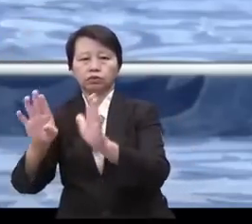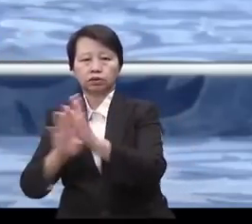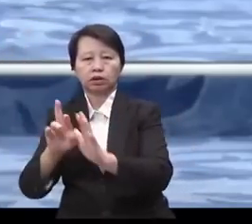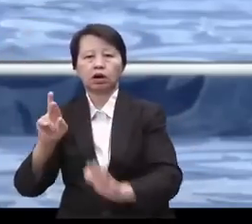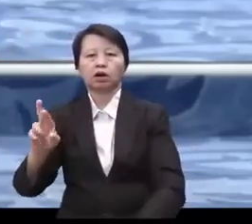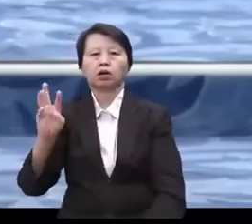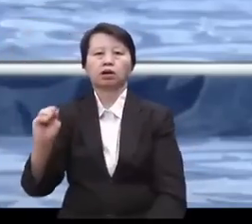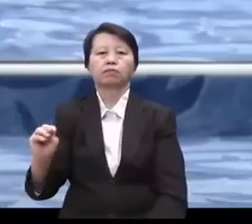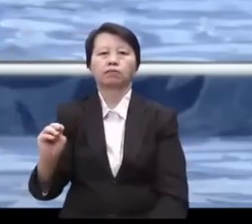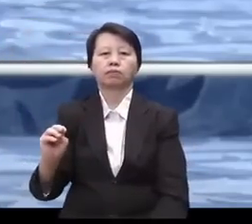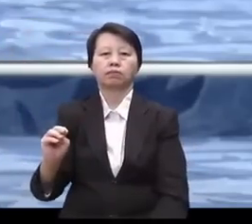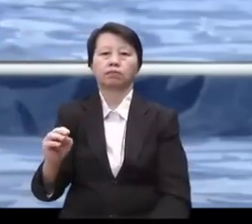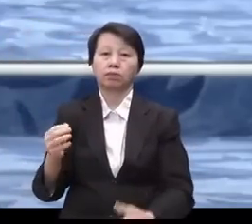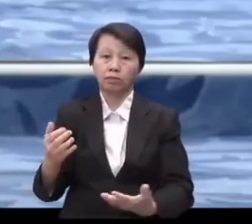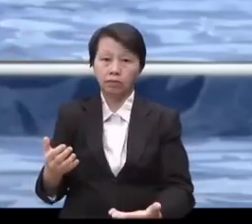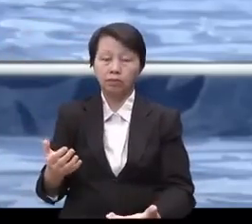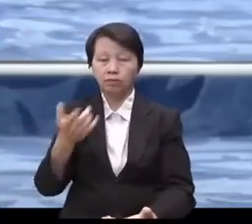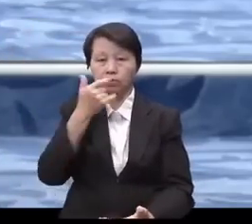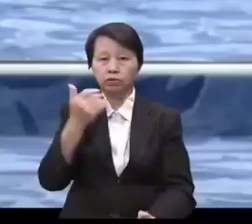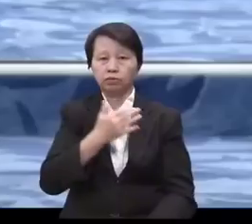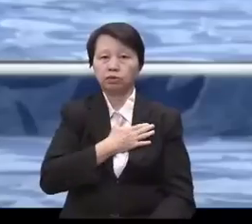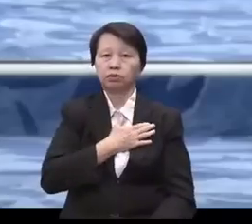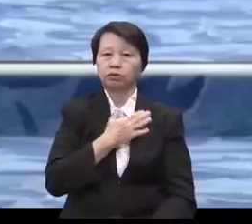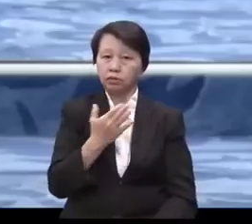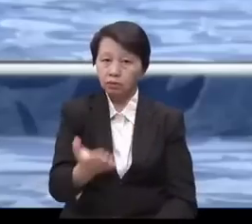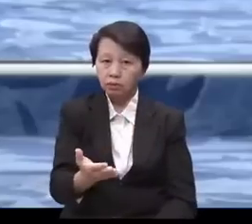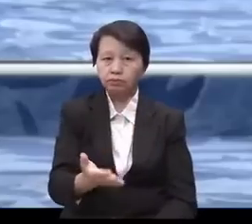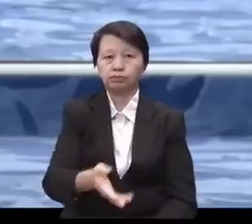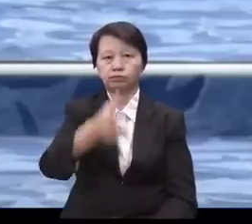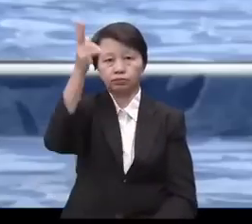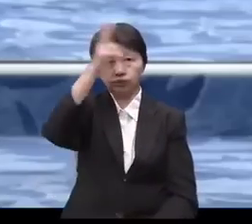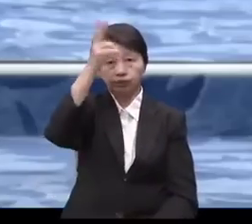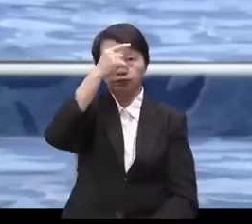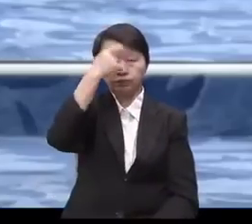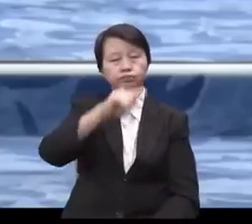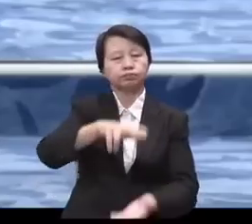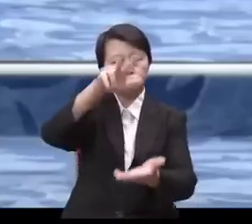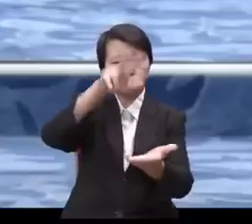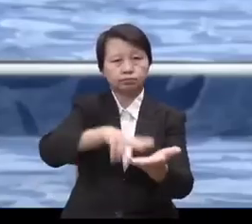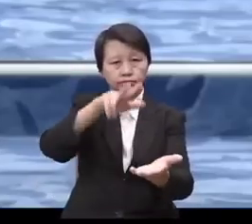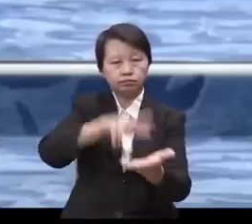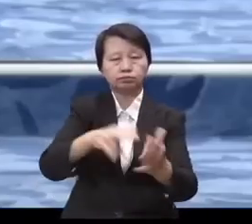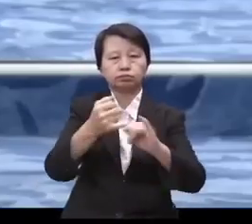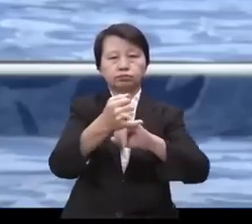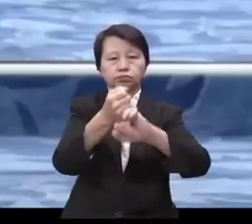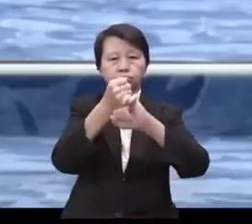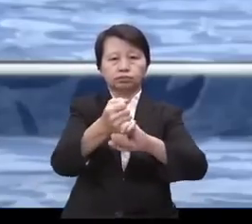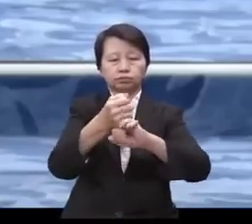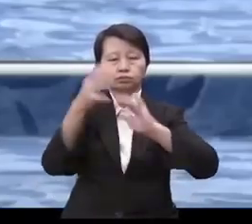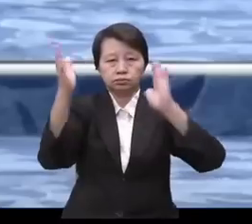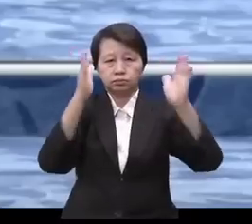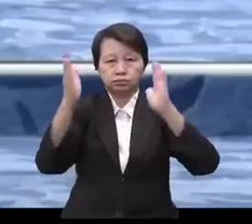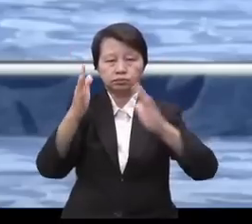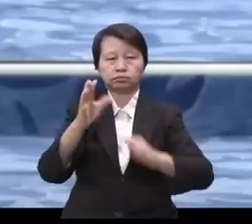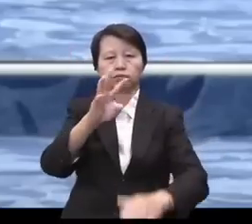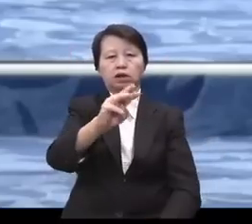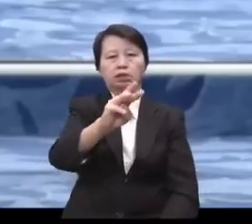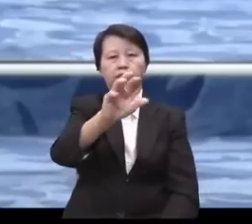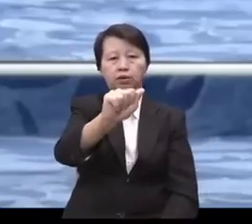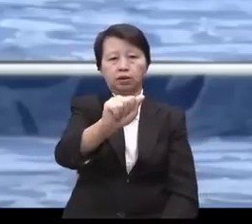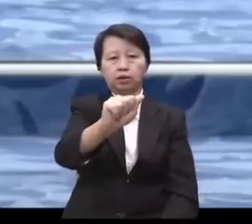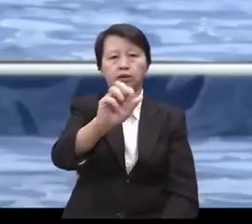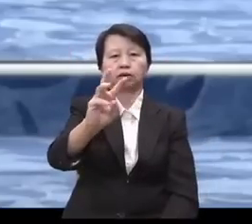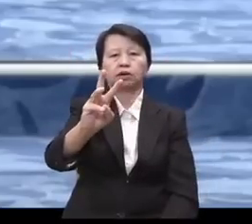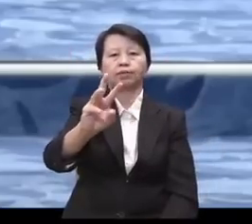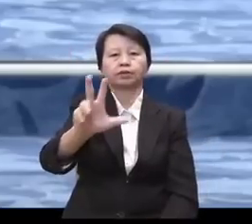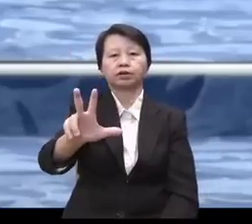ringgit. Ini kerana komitmen kerajaan untuk memperakui perjanjian Malaysia 1963